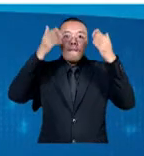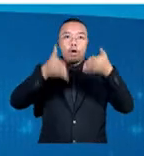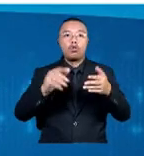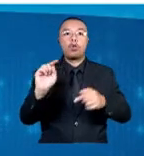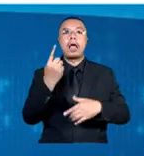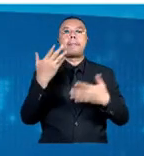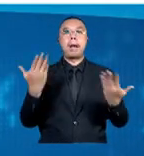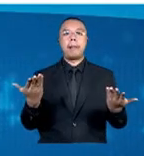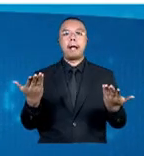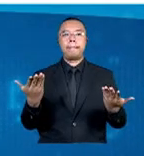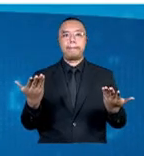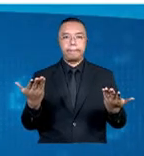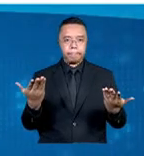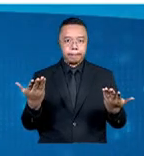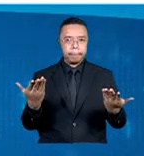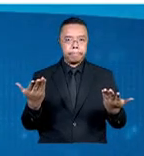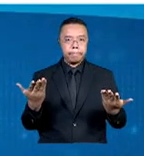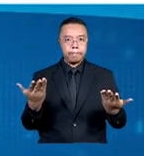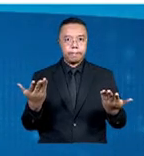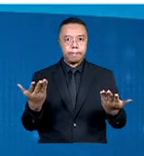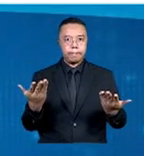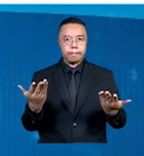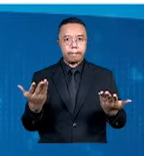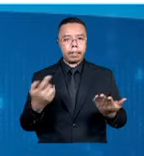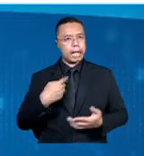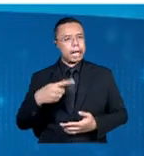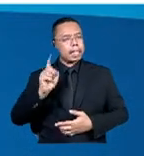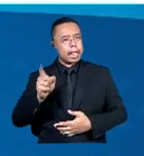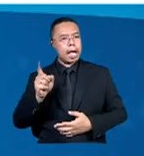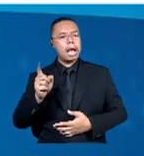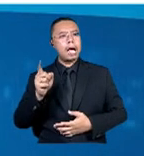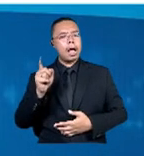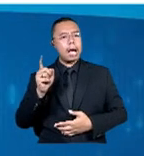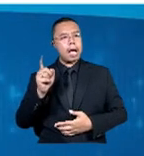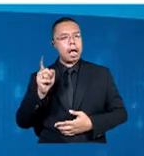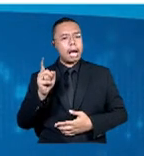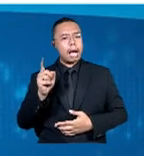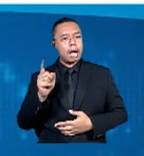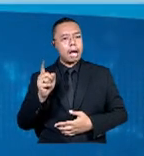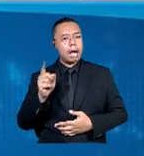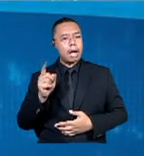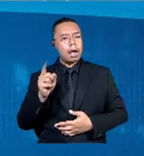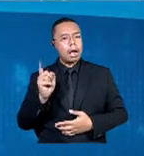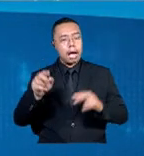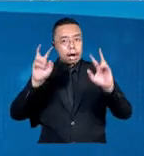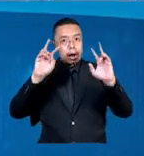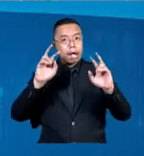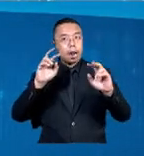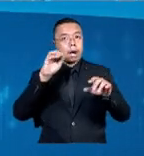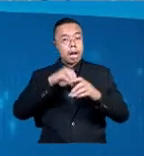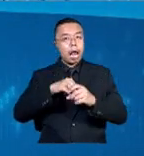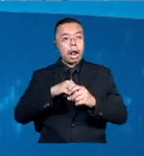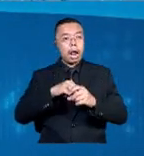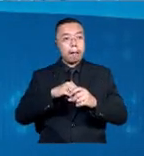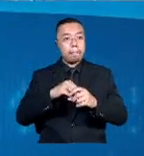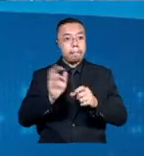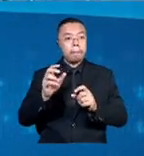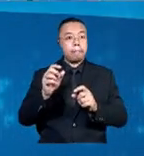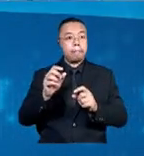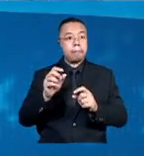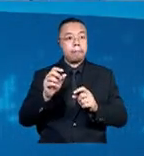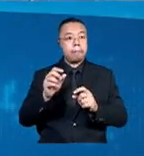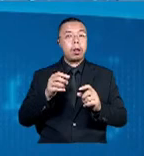utamanya? Ya, kita masih saja dalam wabah pandemi COVID-19 di Kota